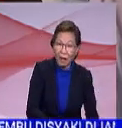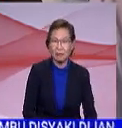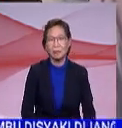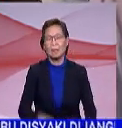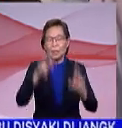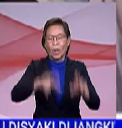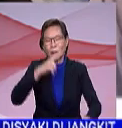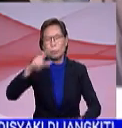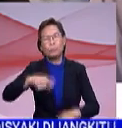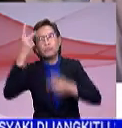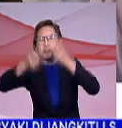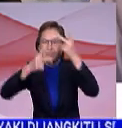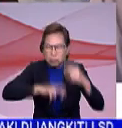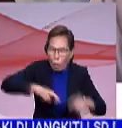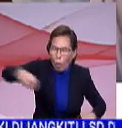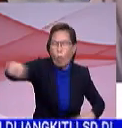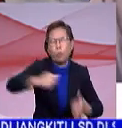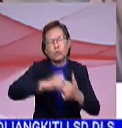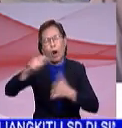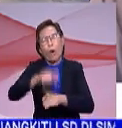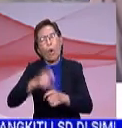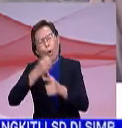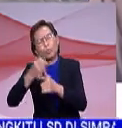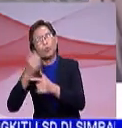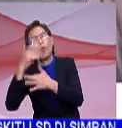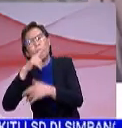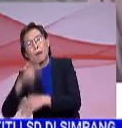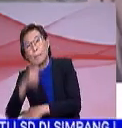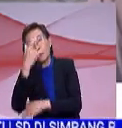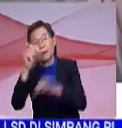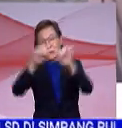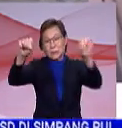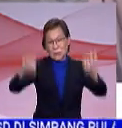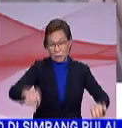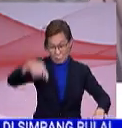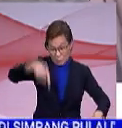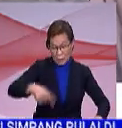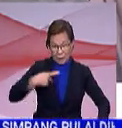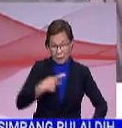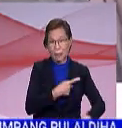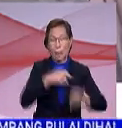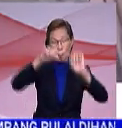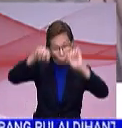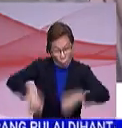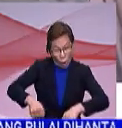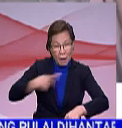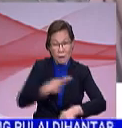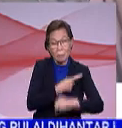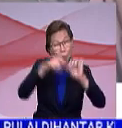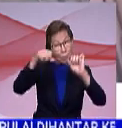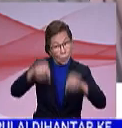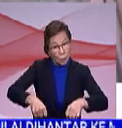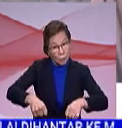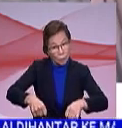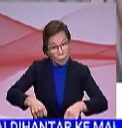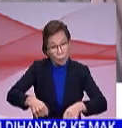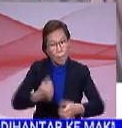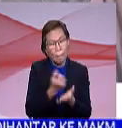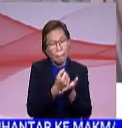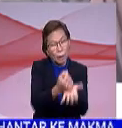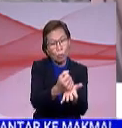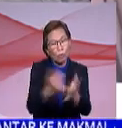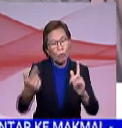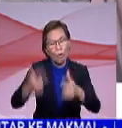menunggu terlalu lama. Kerana di bawah sistem ini kita ada kapasiti untuk